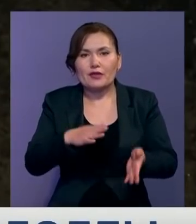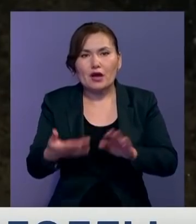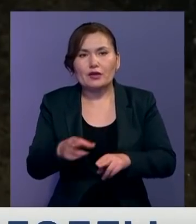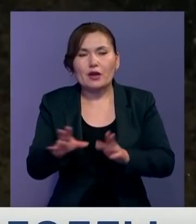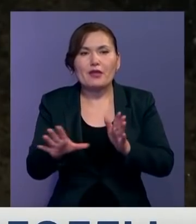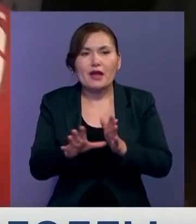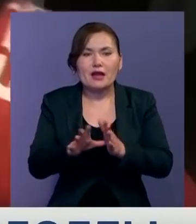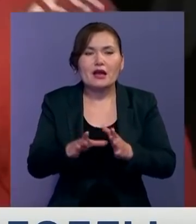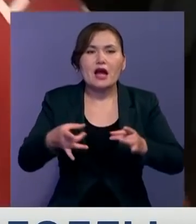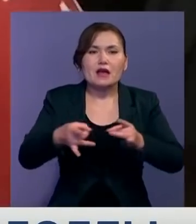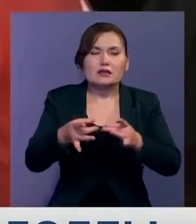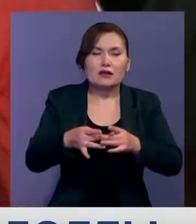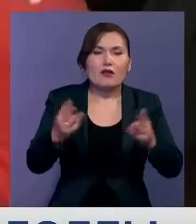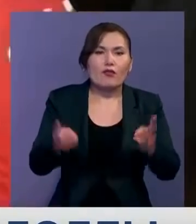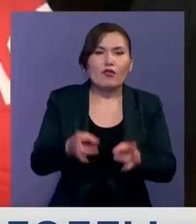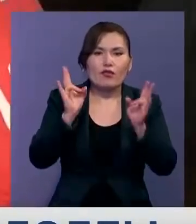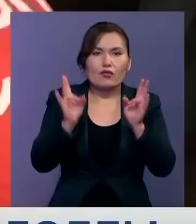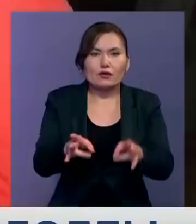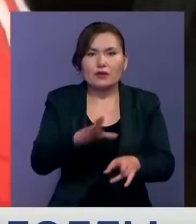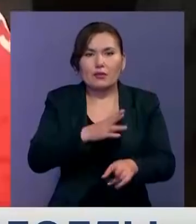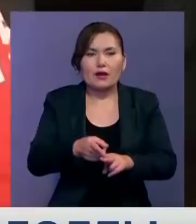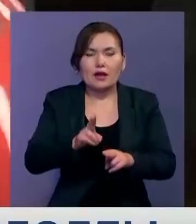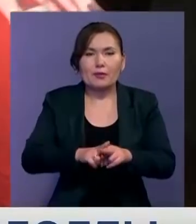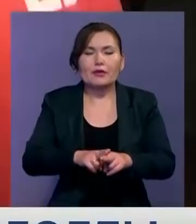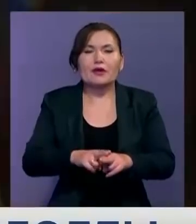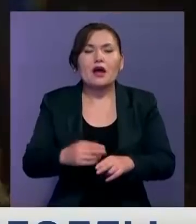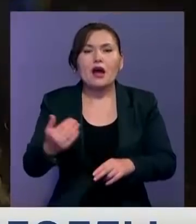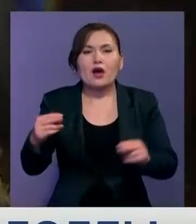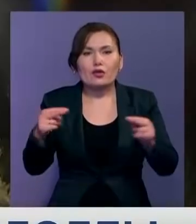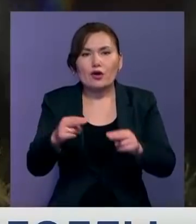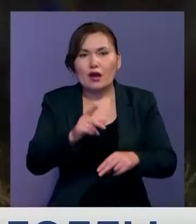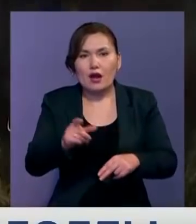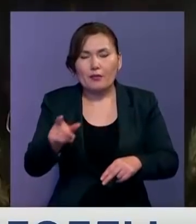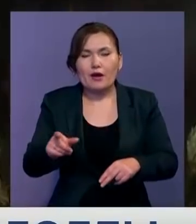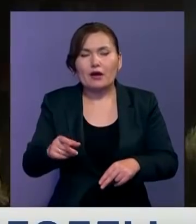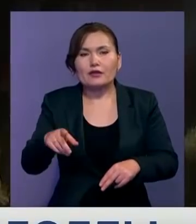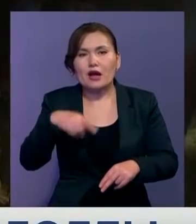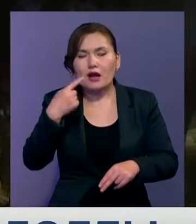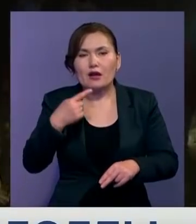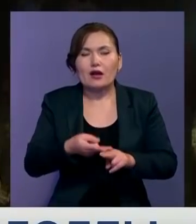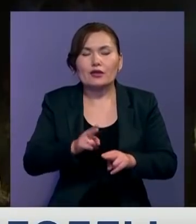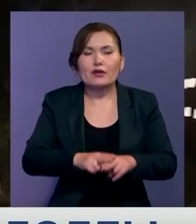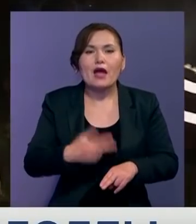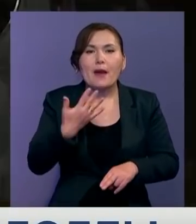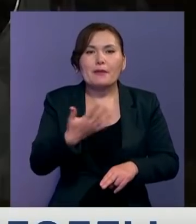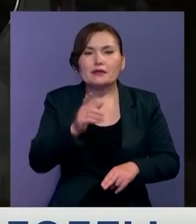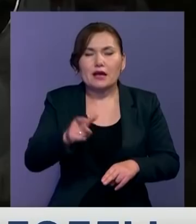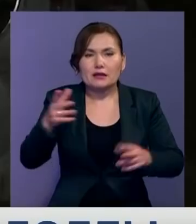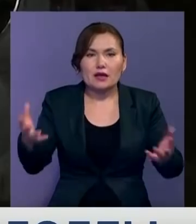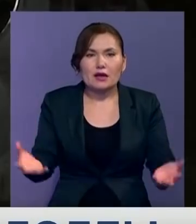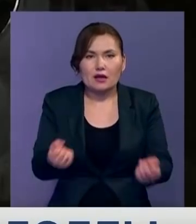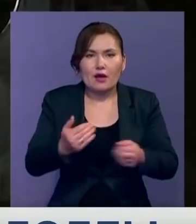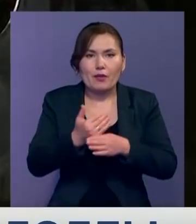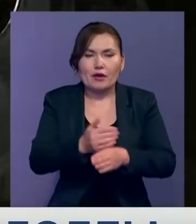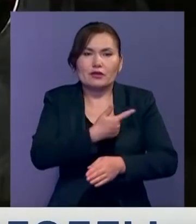сымдары тұйықталып, бензин багы лезде тұтанып кеткен. Осы апатқа куә болған адамдар 5 жолаушыны көліктен шығарып үлгерді. Олар ауыр